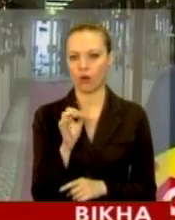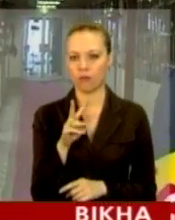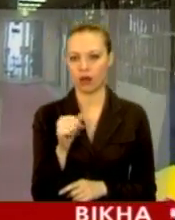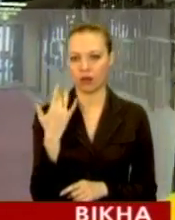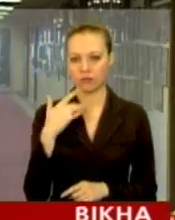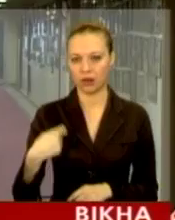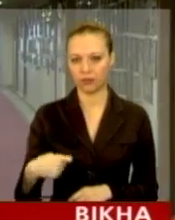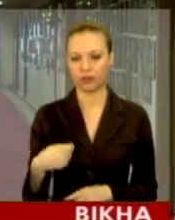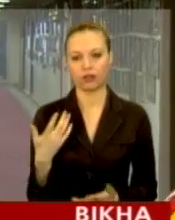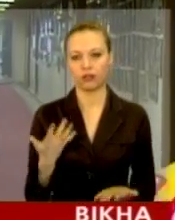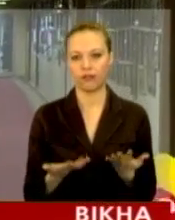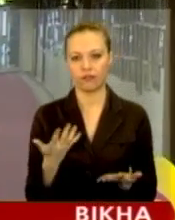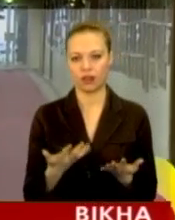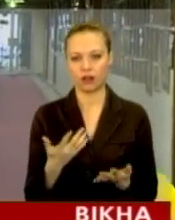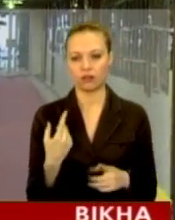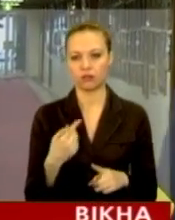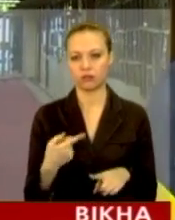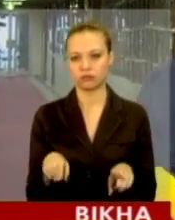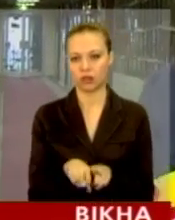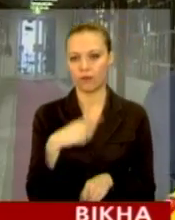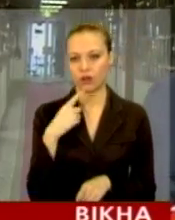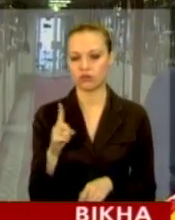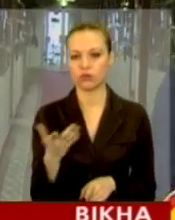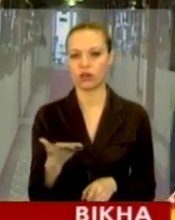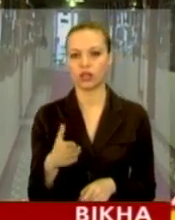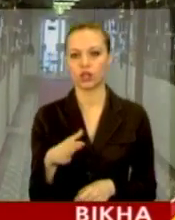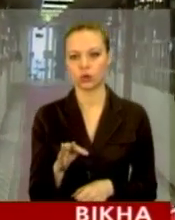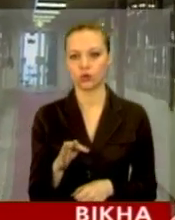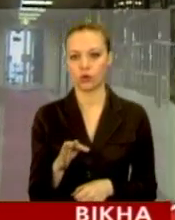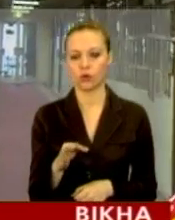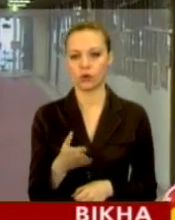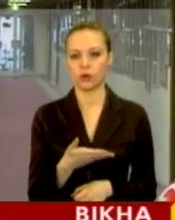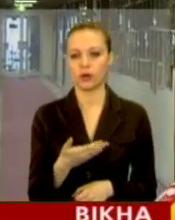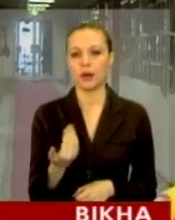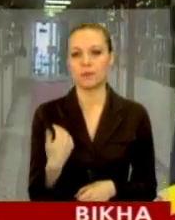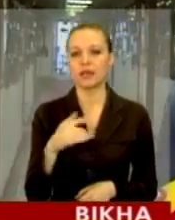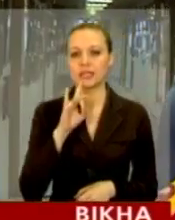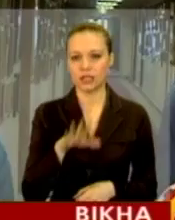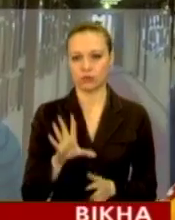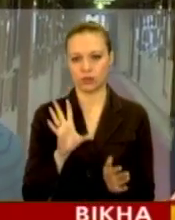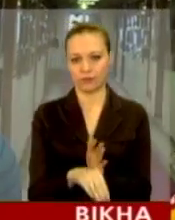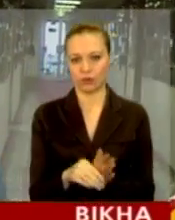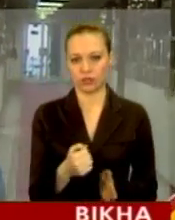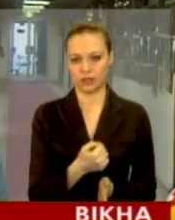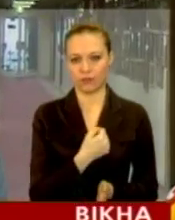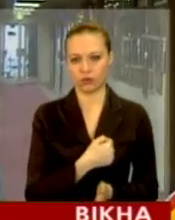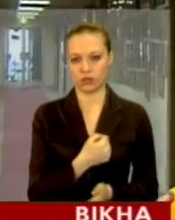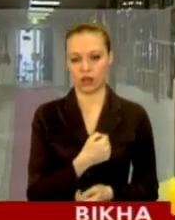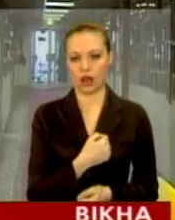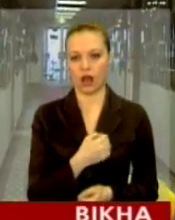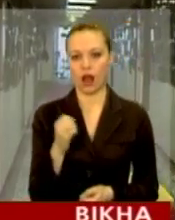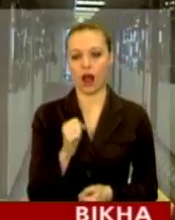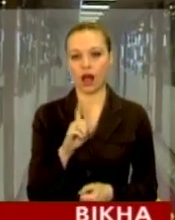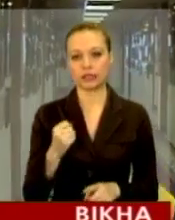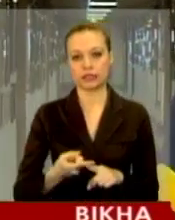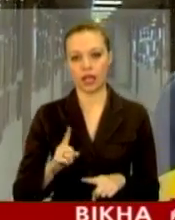наверное, о том и говорят, что какие-то... Вот мы сейчас... Вот мы не будем вводить в Москве войска, а